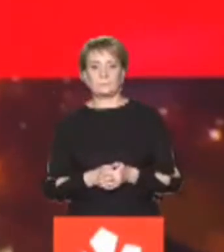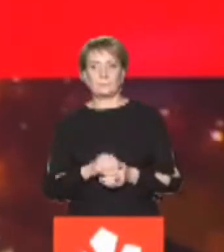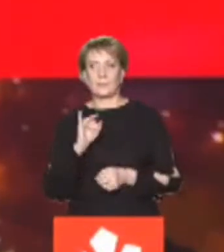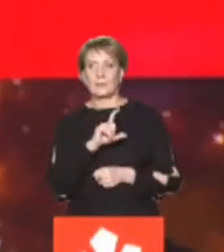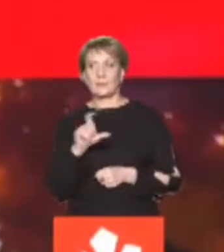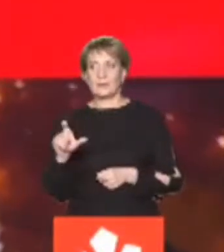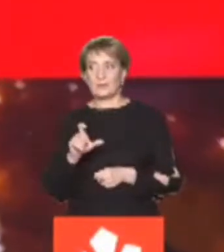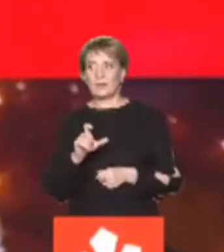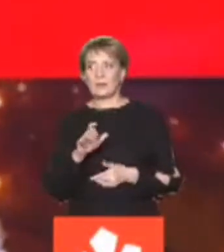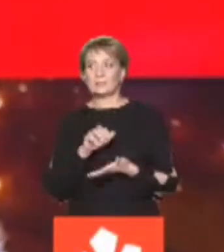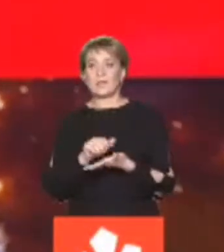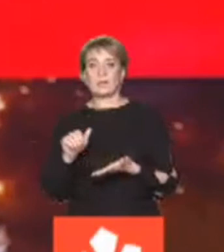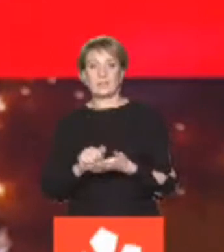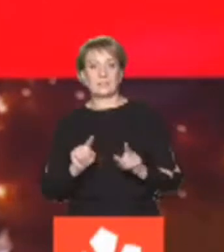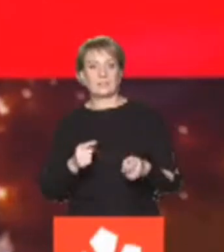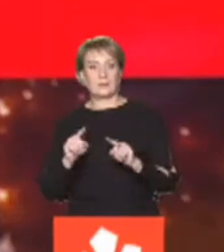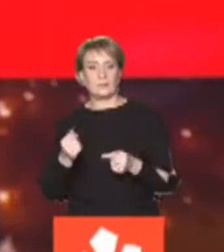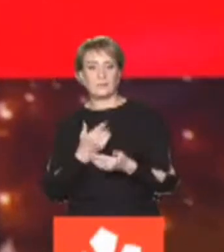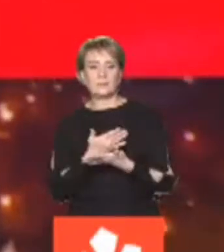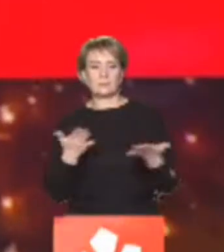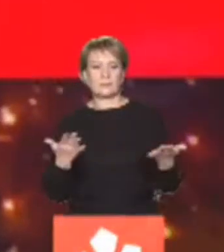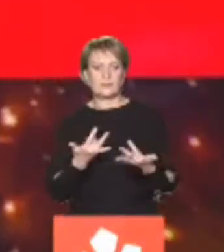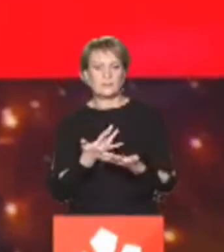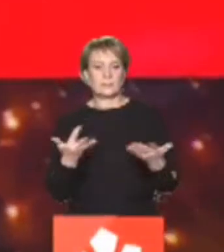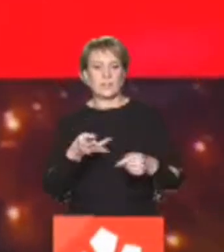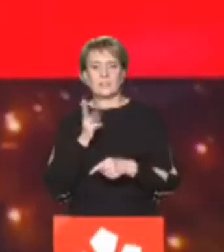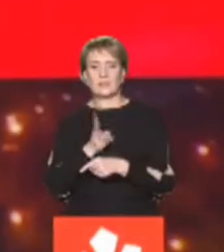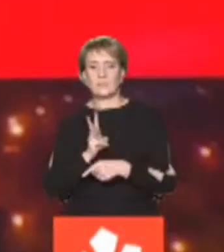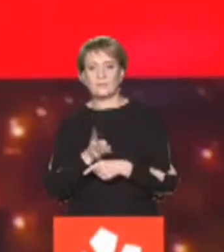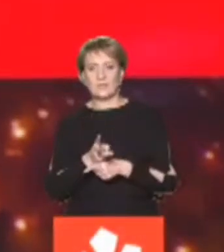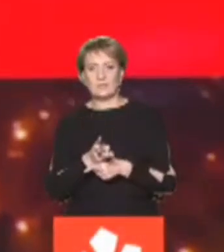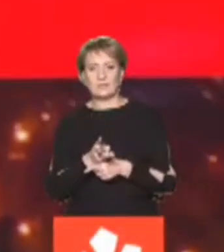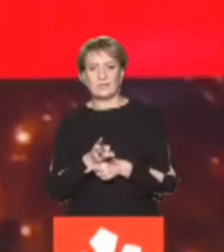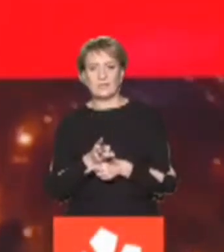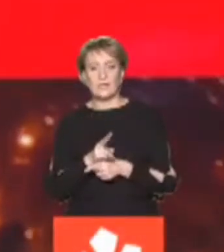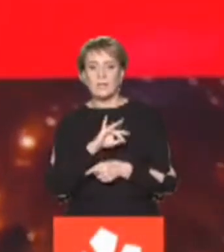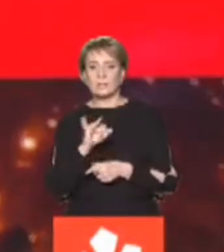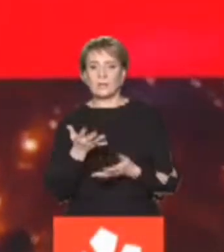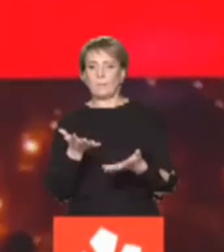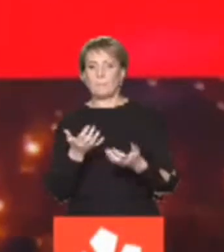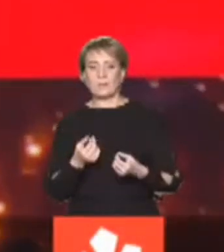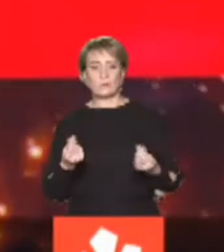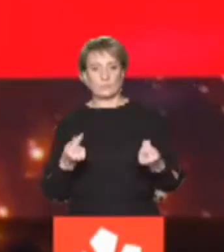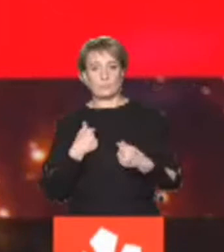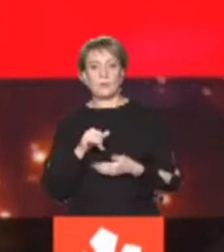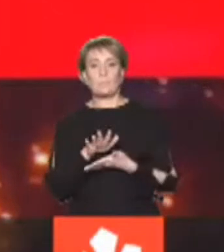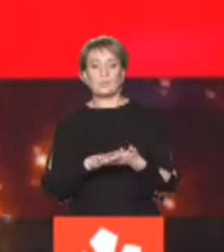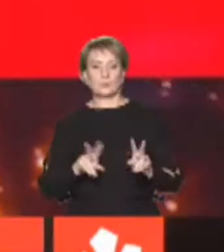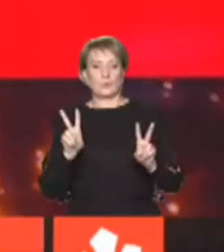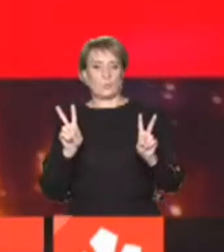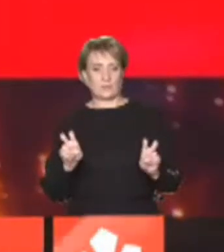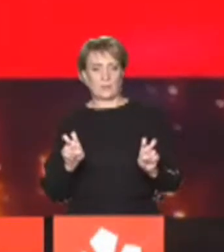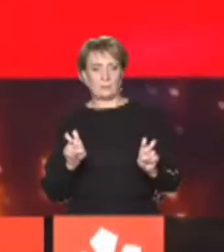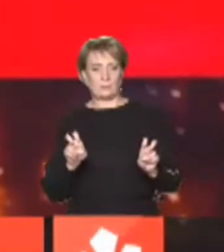Їх гучно затримували, демонстрували нам численні відео, де вони просять, чи беруть гроші. Ми продовжимо тему боротьби з корупцією.